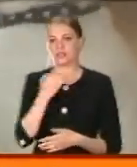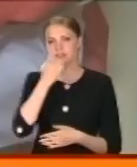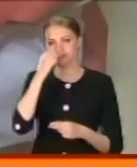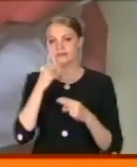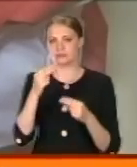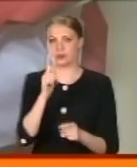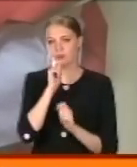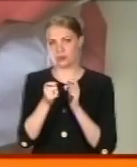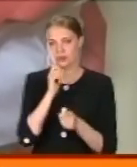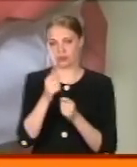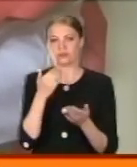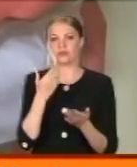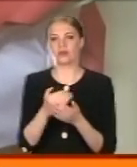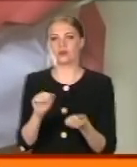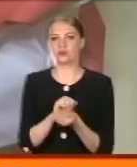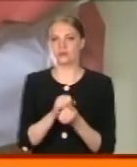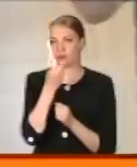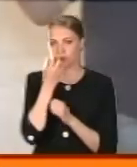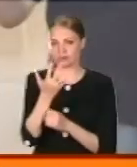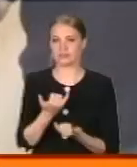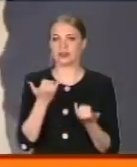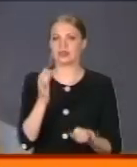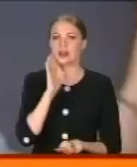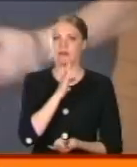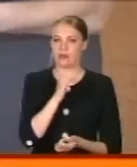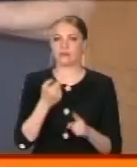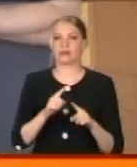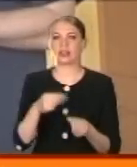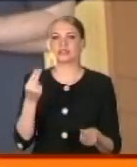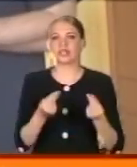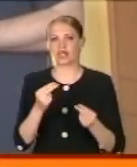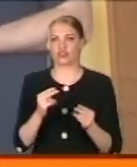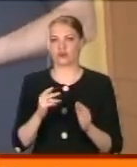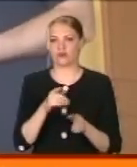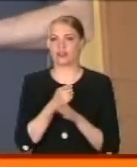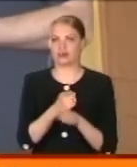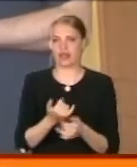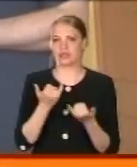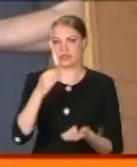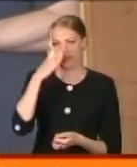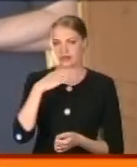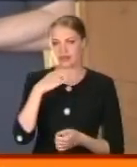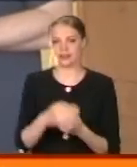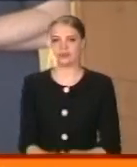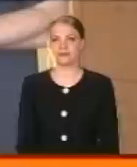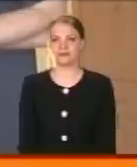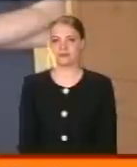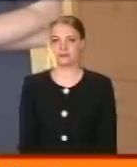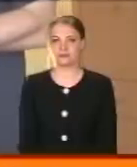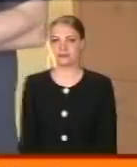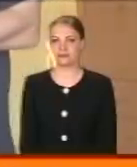віддячують батькам подарунками. Ось паперовий букет квітів для мами, а це іграшковий танк для тата. Це Коля зробив.